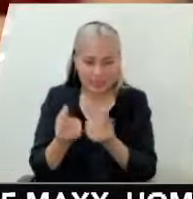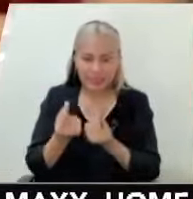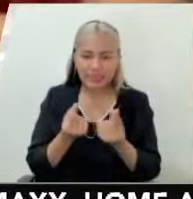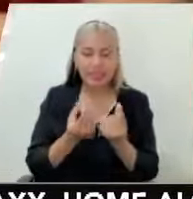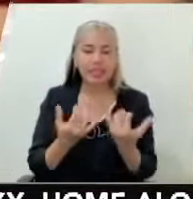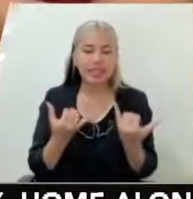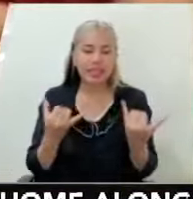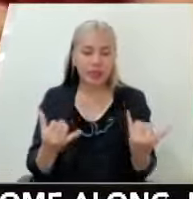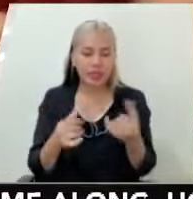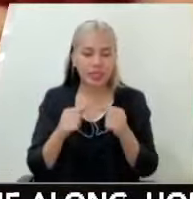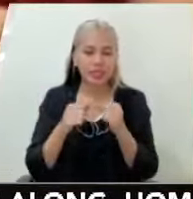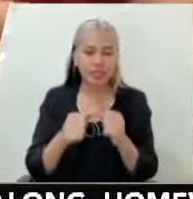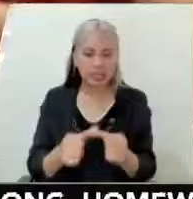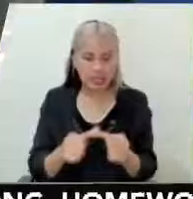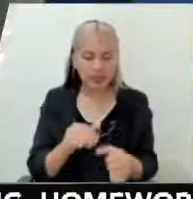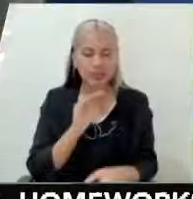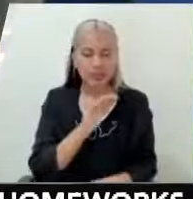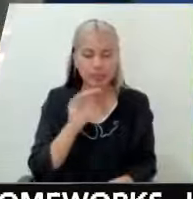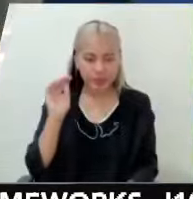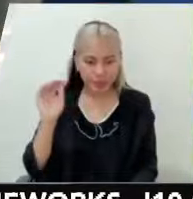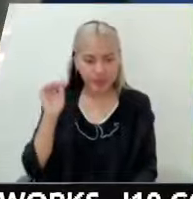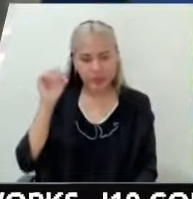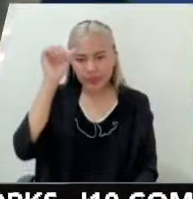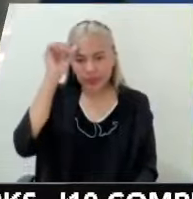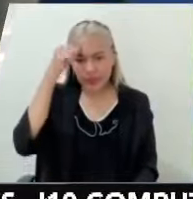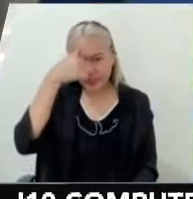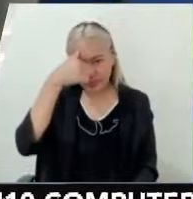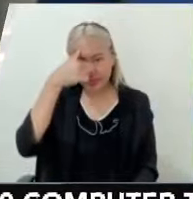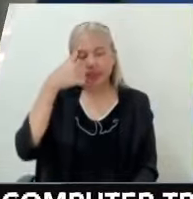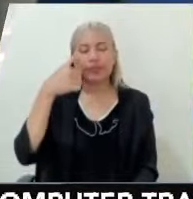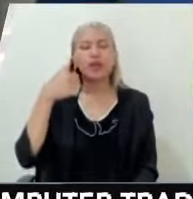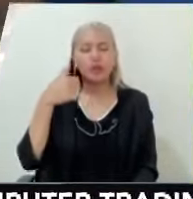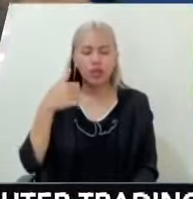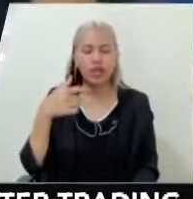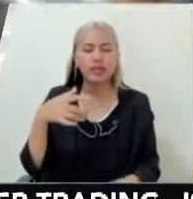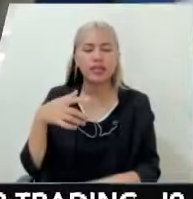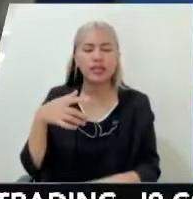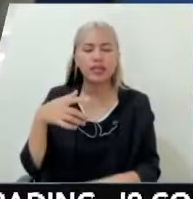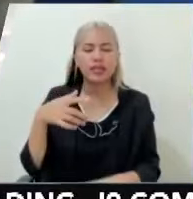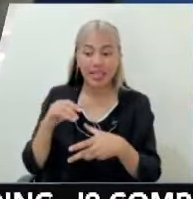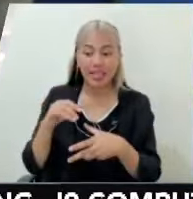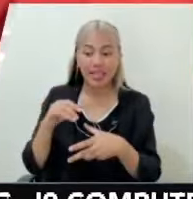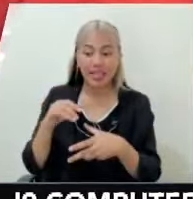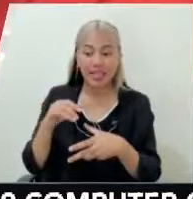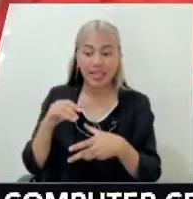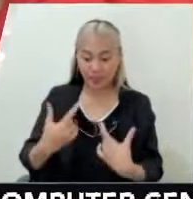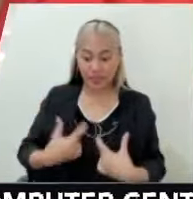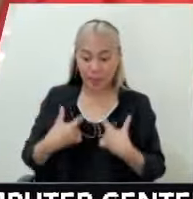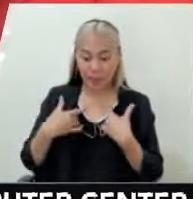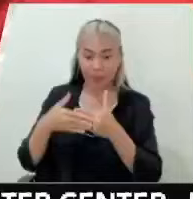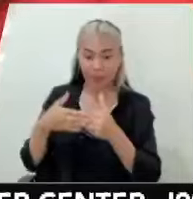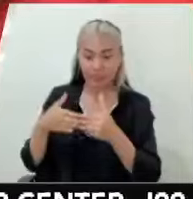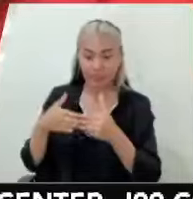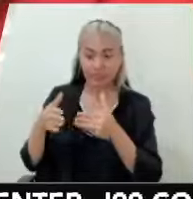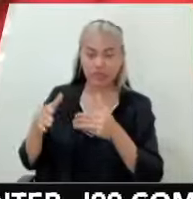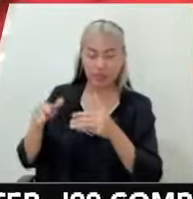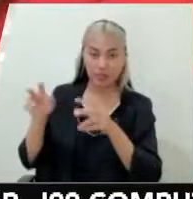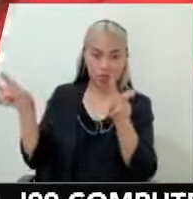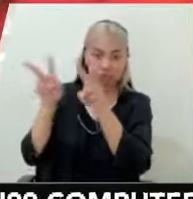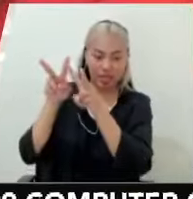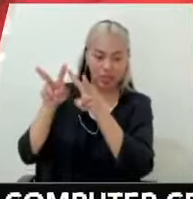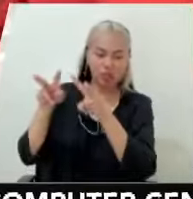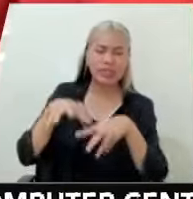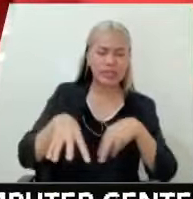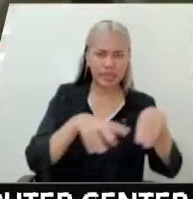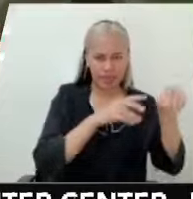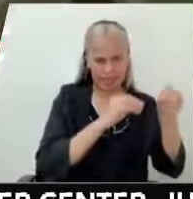ang mga residente na nakatira malapit sa bulkan na mag-evacuate para mabigyan agad ng tulong o di kaya ay makaiwas